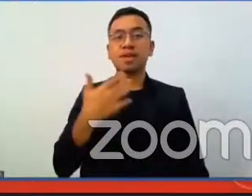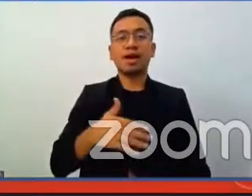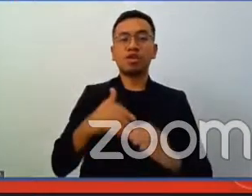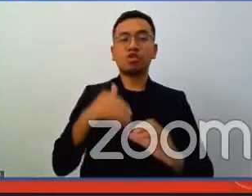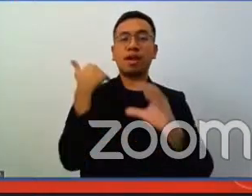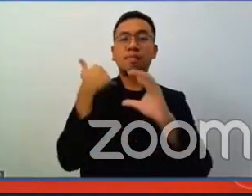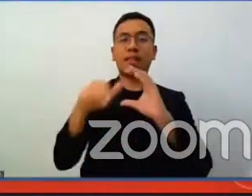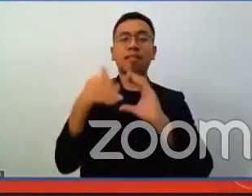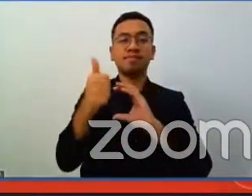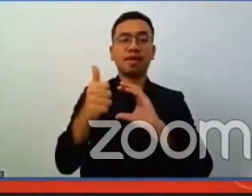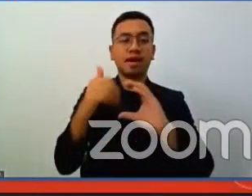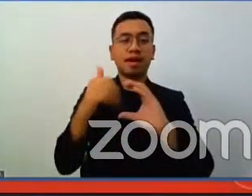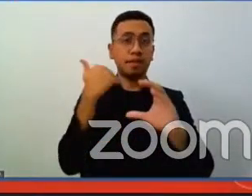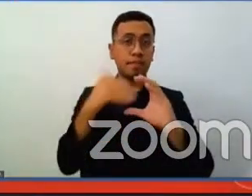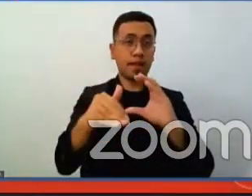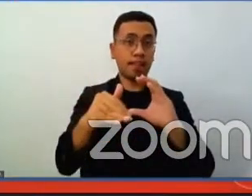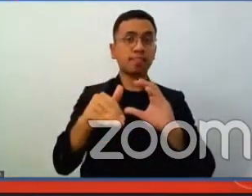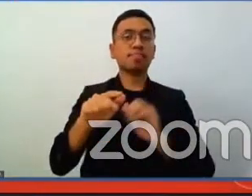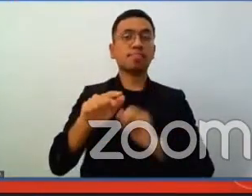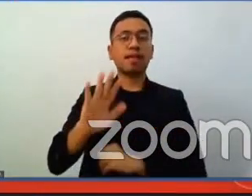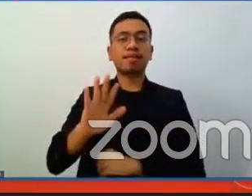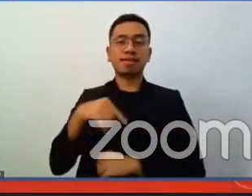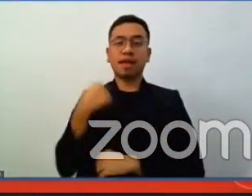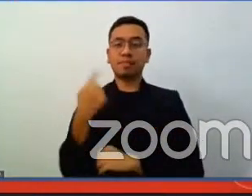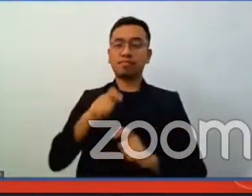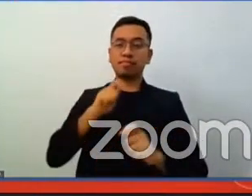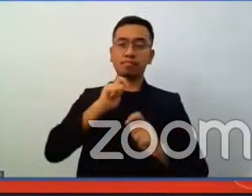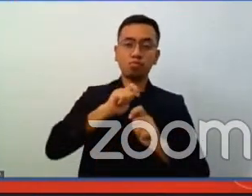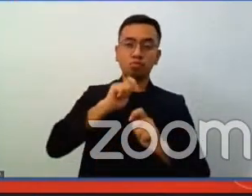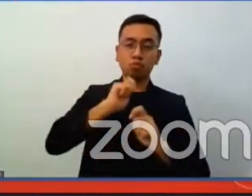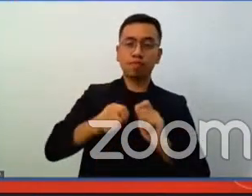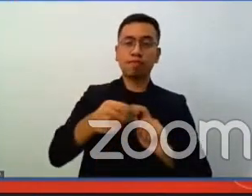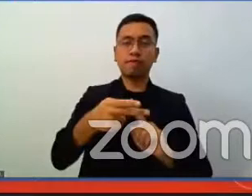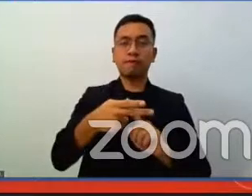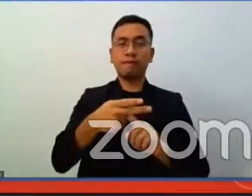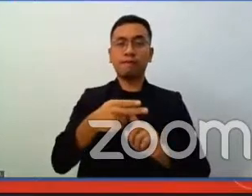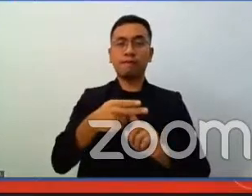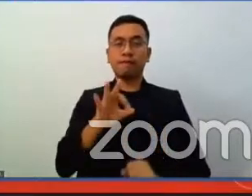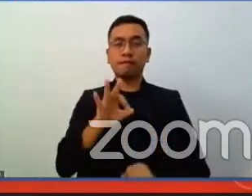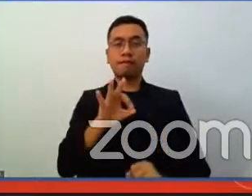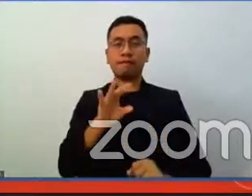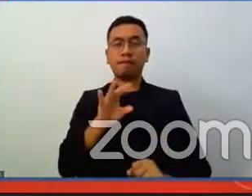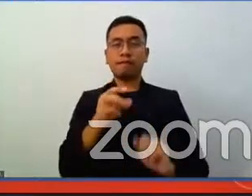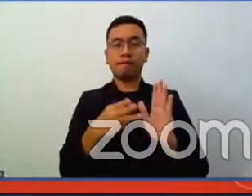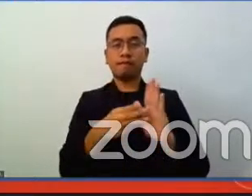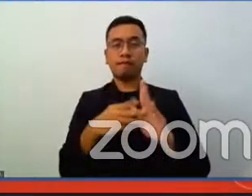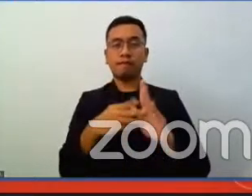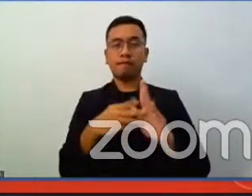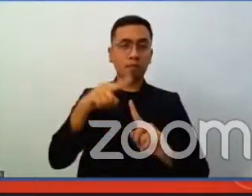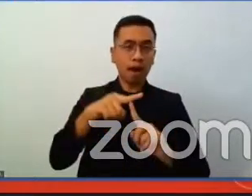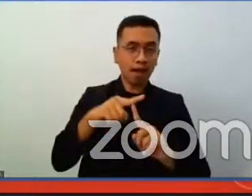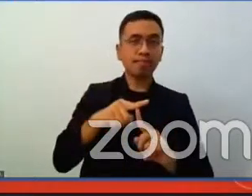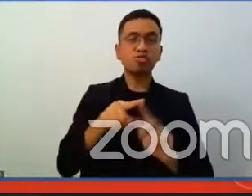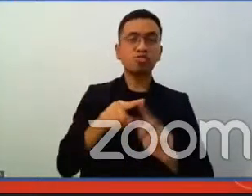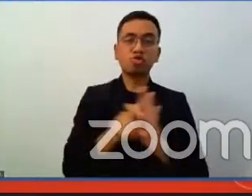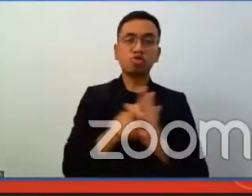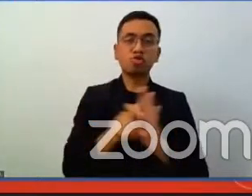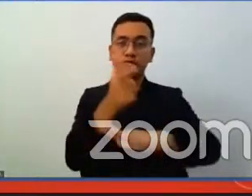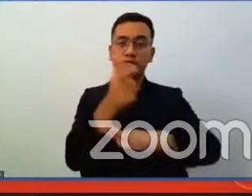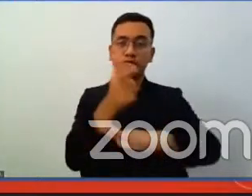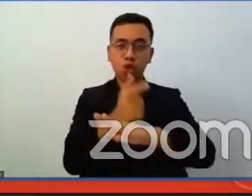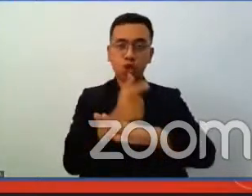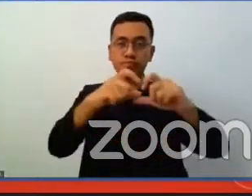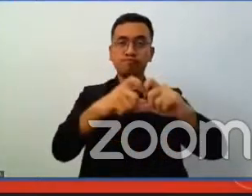kami, kemudian kami akan kirimkan formatnya dulu. Ya, jadi misalnya video itu harus rasionya berapa,